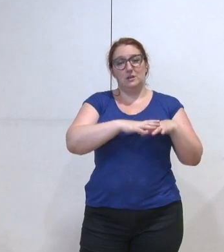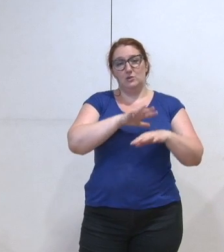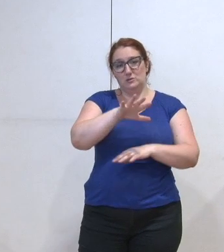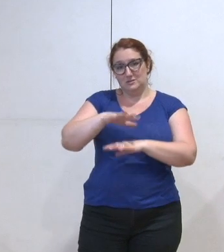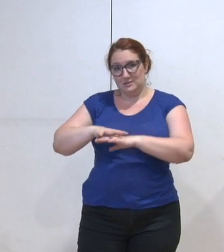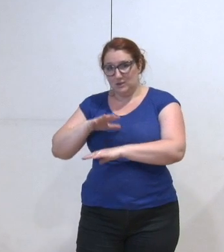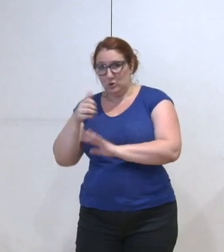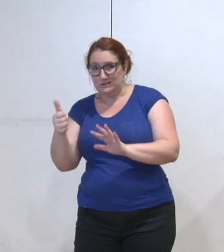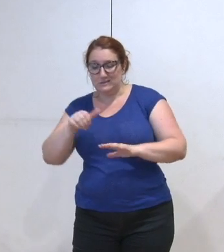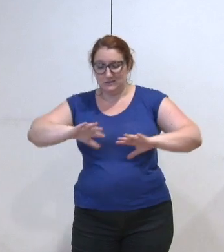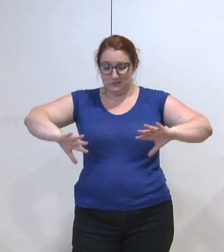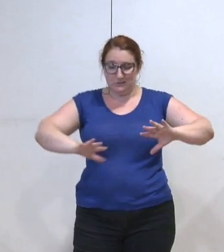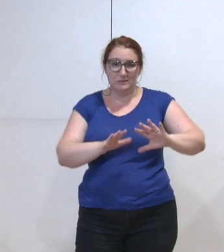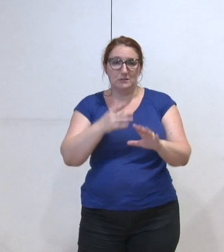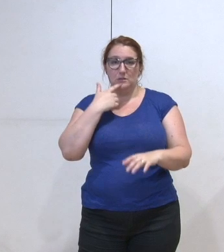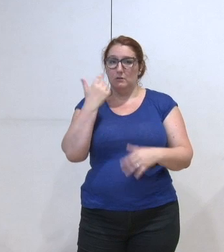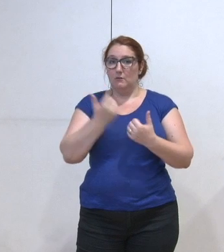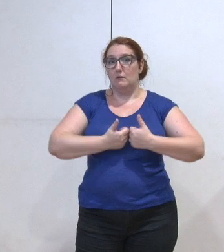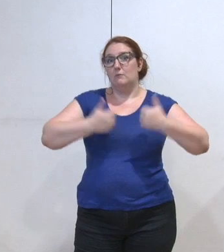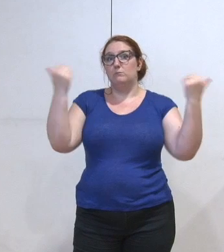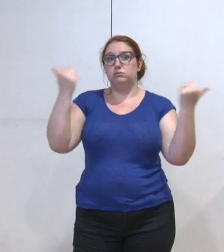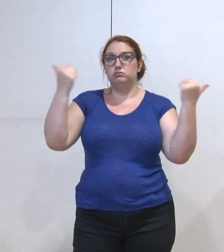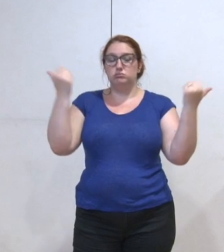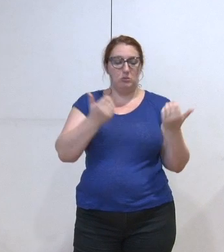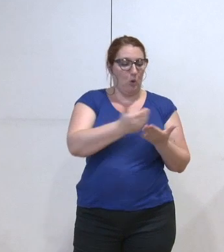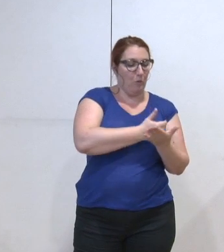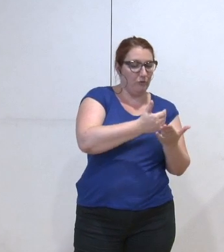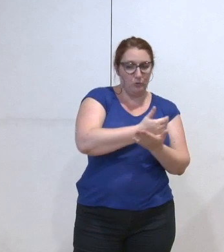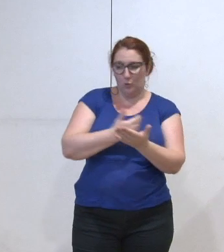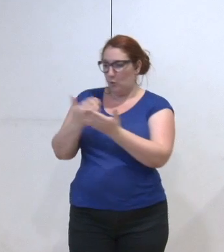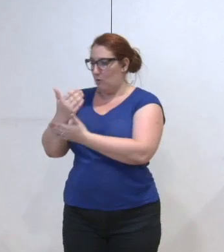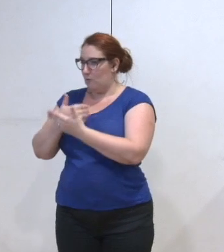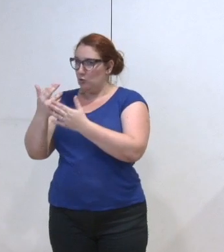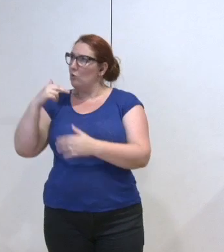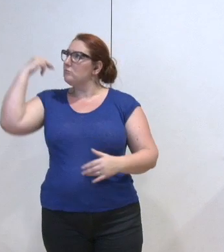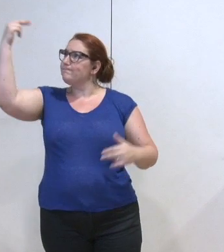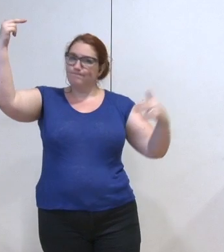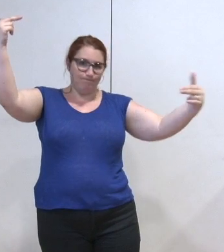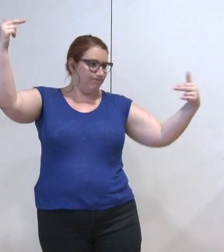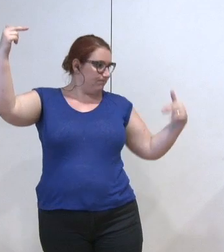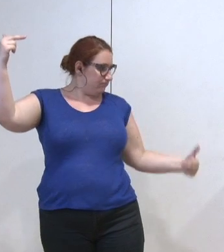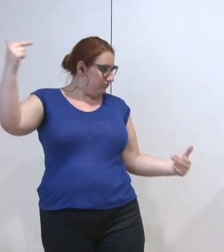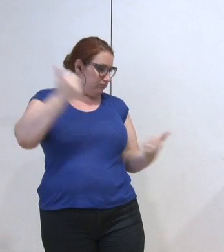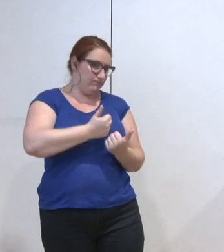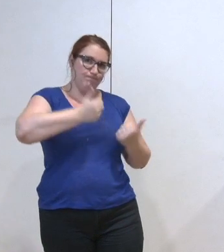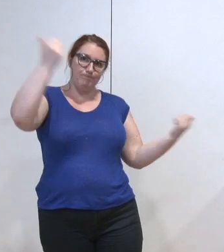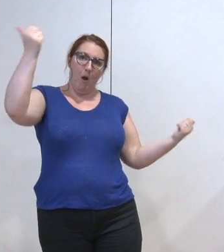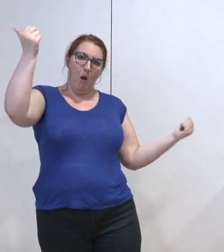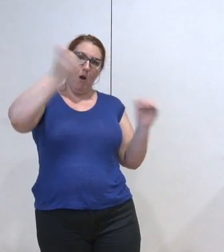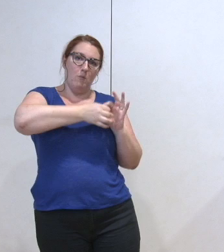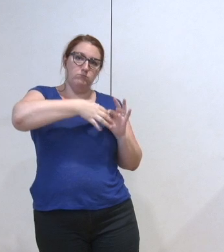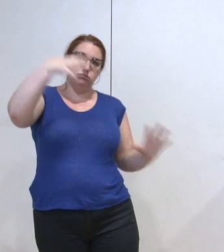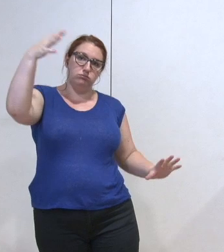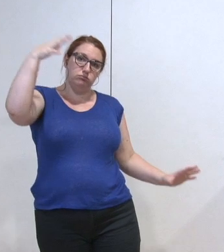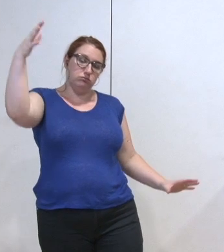fort écart entre les différents les différences de revenus entre les revenus les plus élevés et les revenus les moins élevés qui peuvent